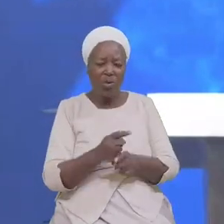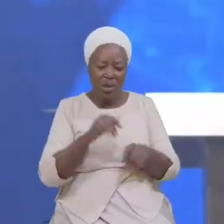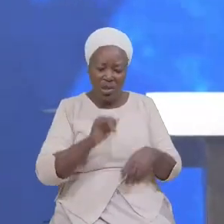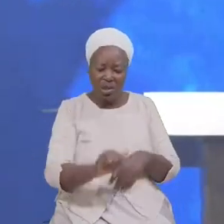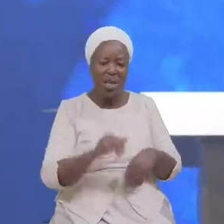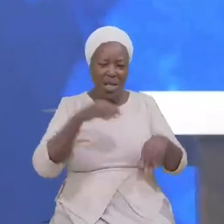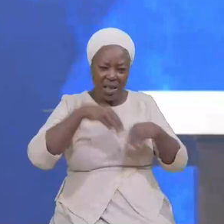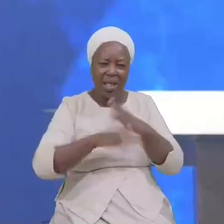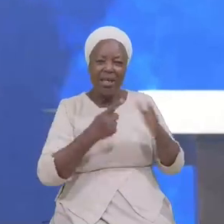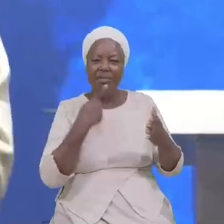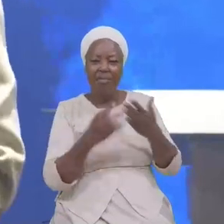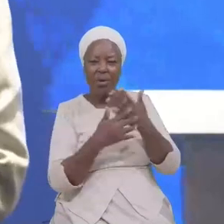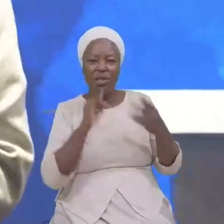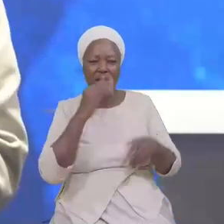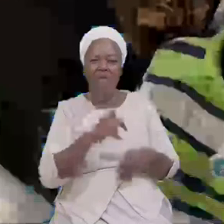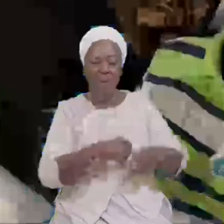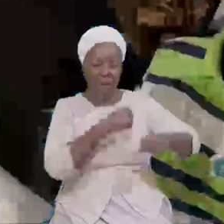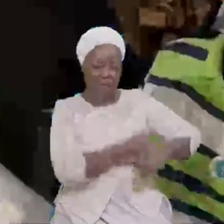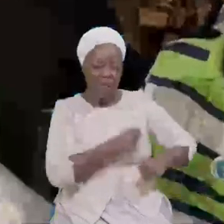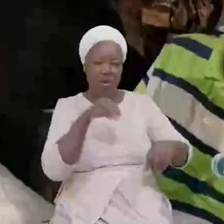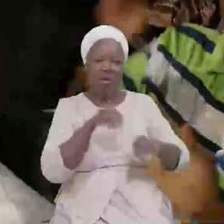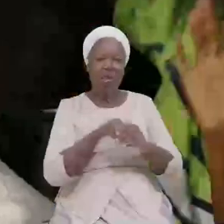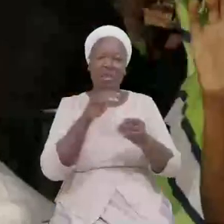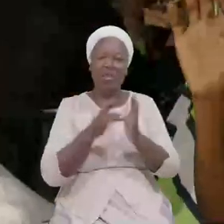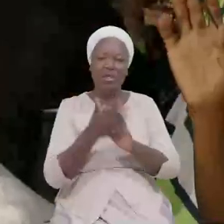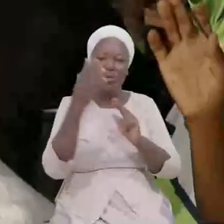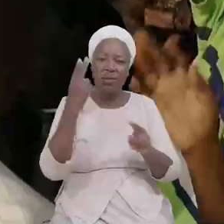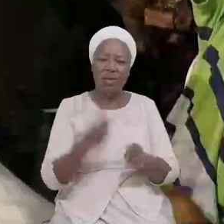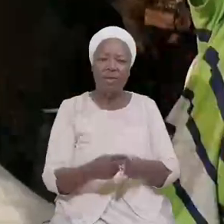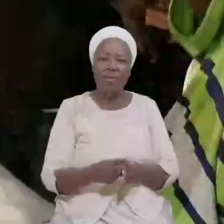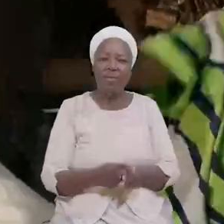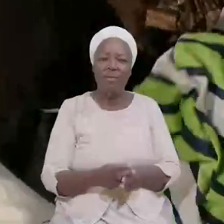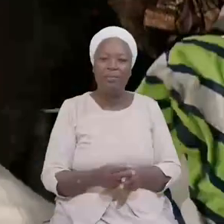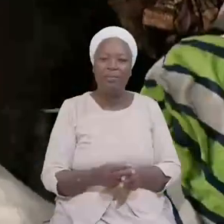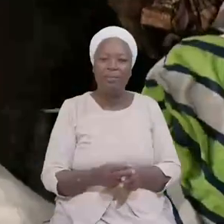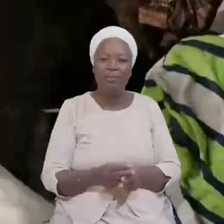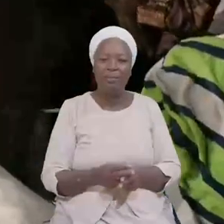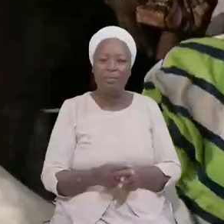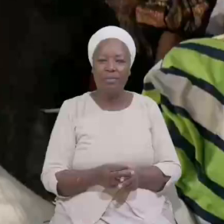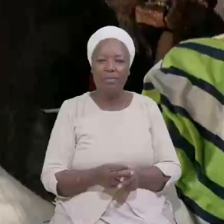le sang est là. Vous êtes sécurisé au nom de Jésus.